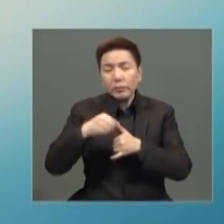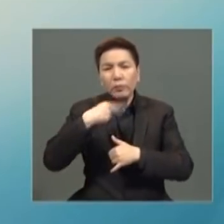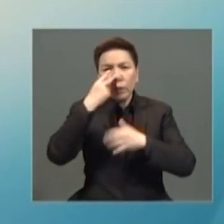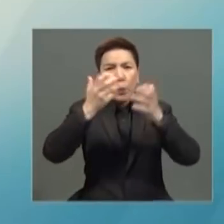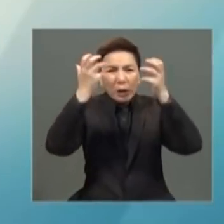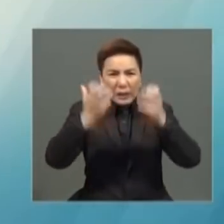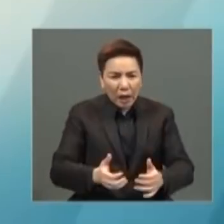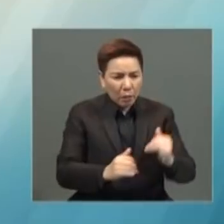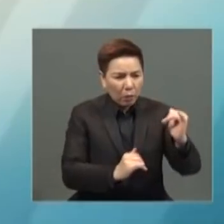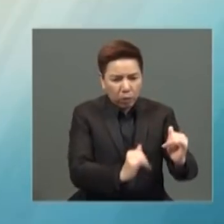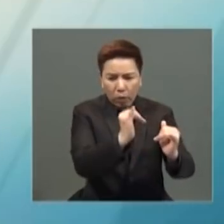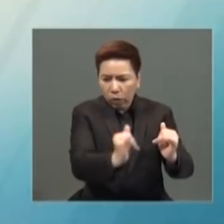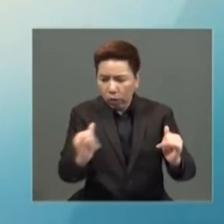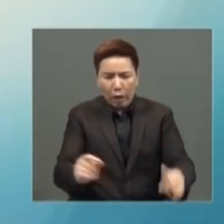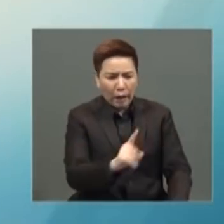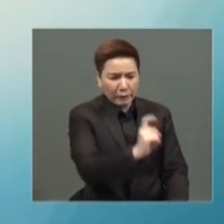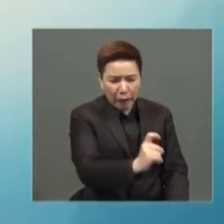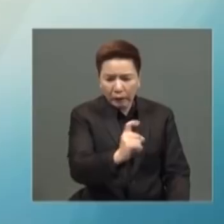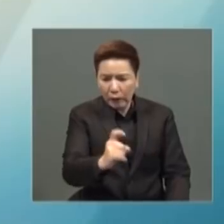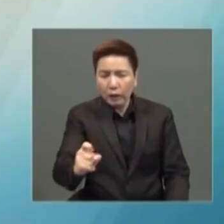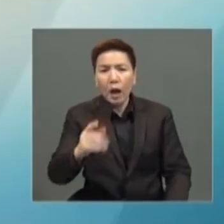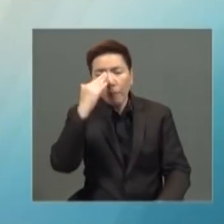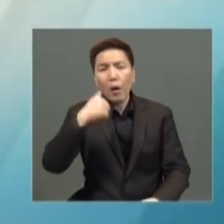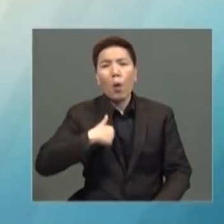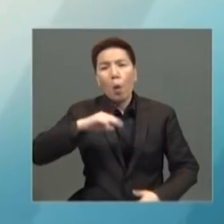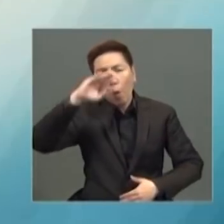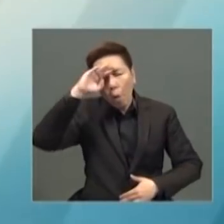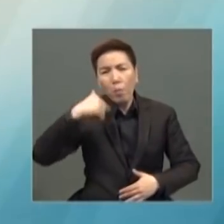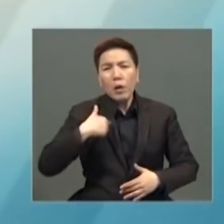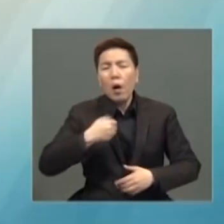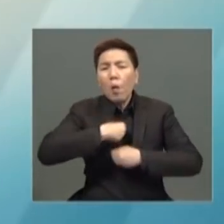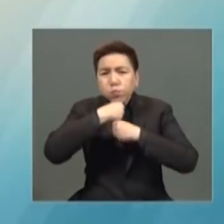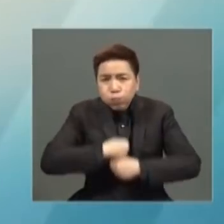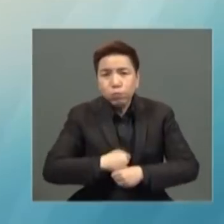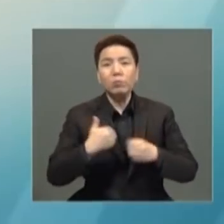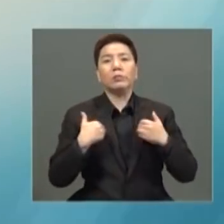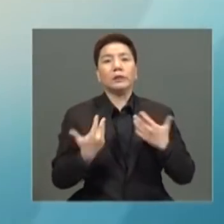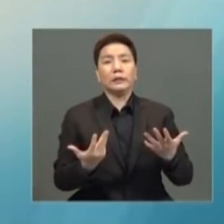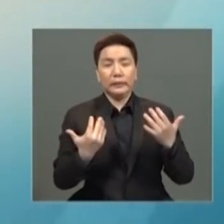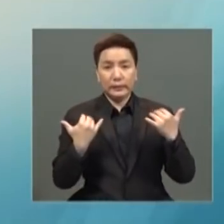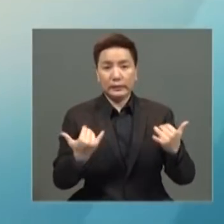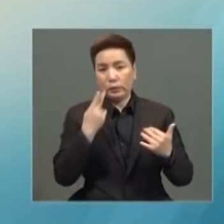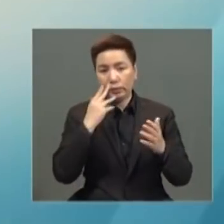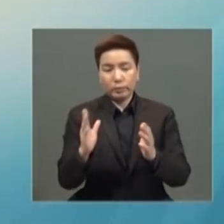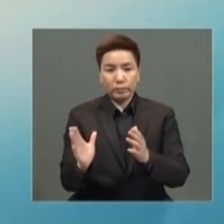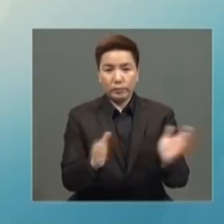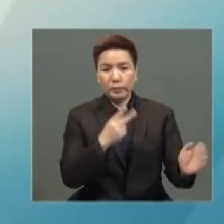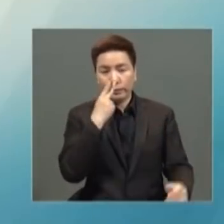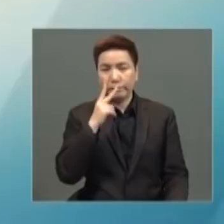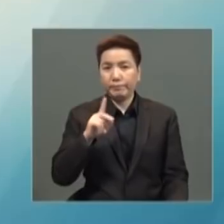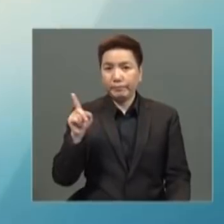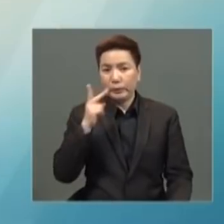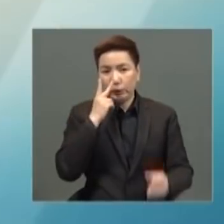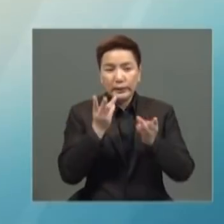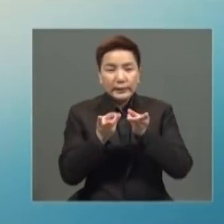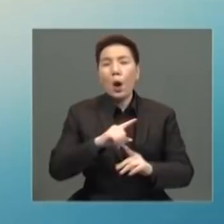อยู่บนเรือก็มีนะคะล่าสุดไม่มีรายงานมาจากโฆษกกองทัพเรือเขาบอกว่ามีการตรวจสอบข้อมูลกันนะคะ